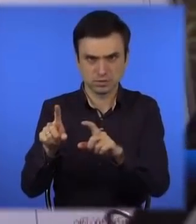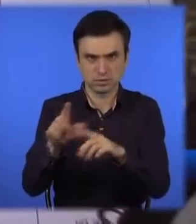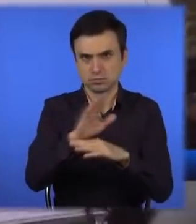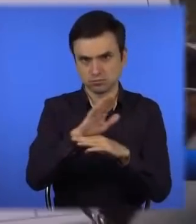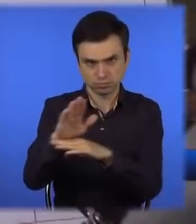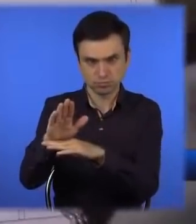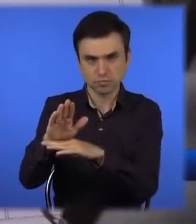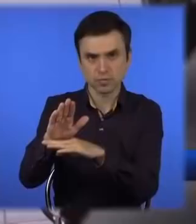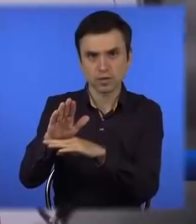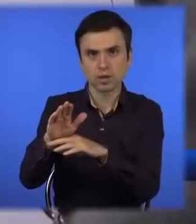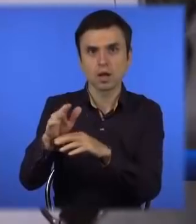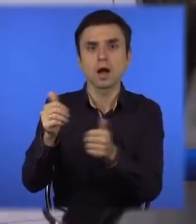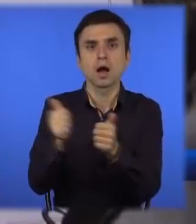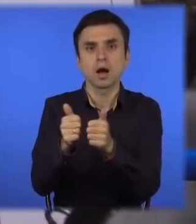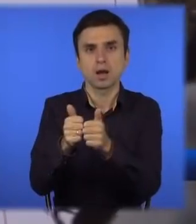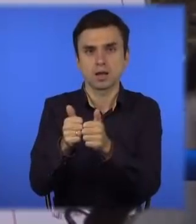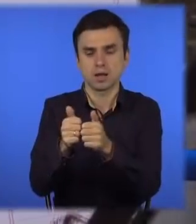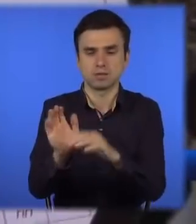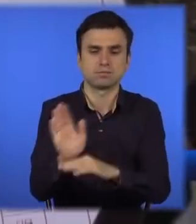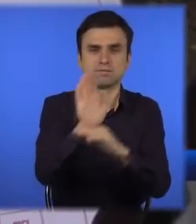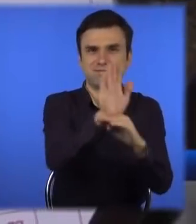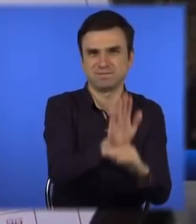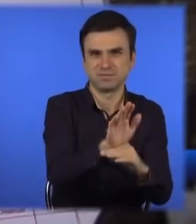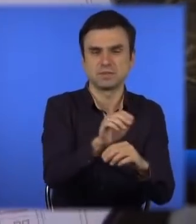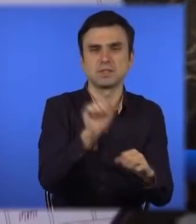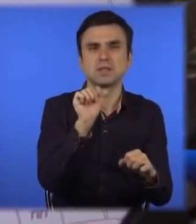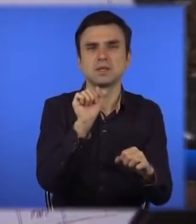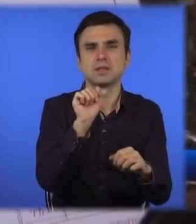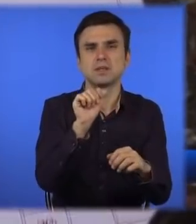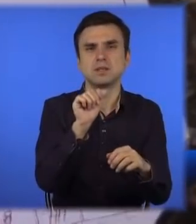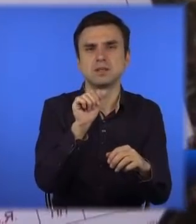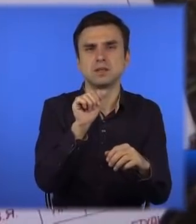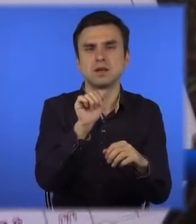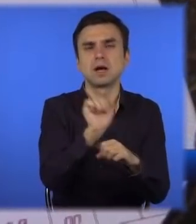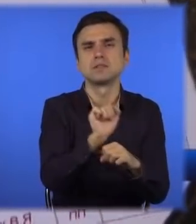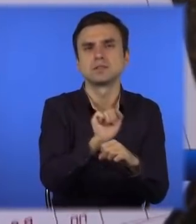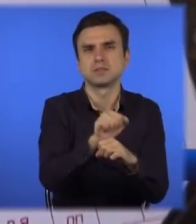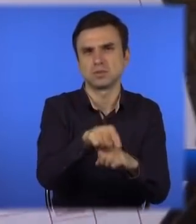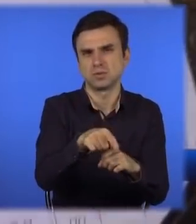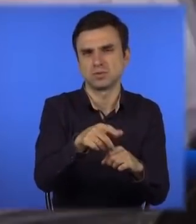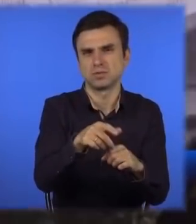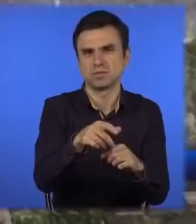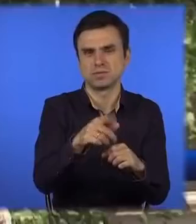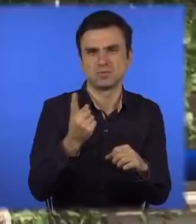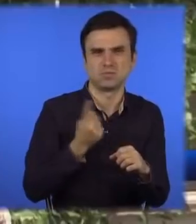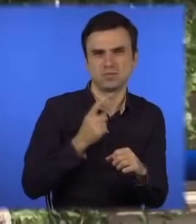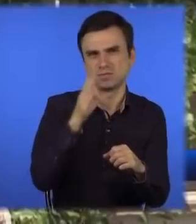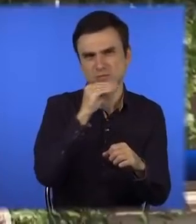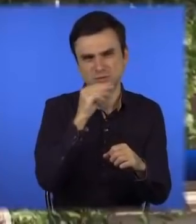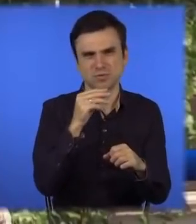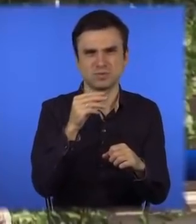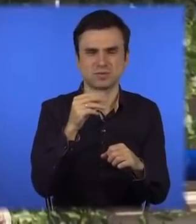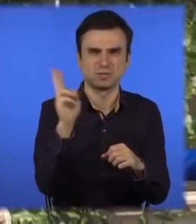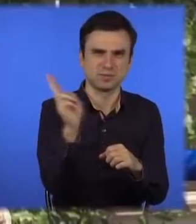Лавочки, все, прелесть. Пожалуйста, поставить. Ну, люди вот уже говорят, да, что поставить пару качелек. Детьми, что плохого, прогуляться. Я не понимаю. Погляди